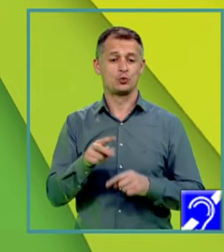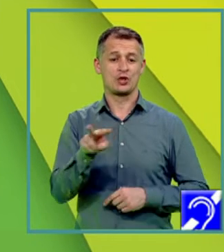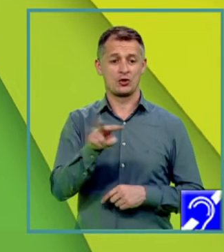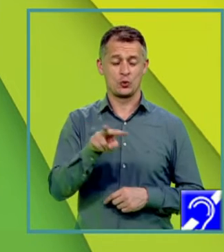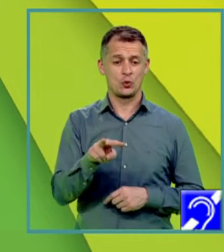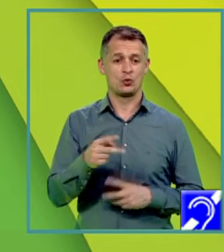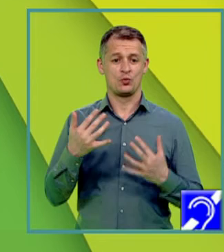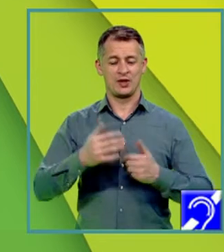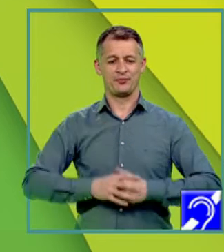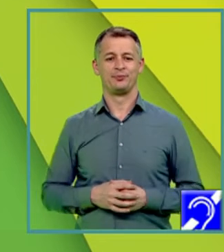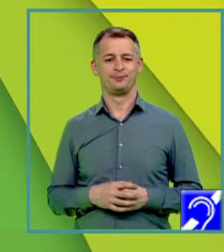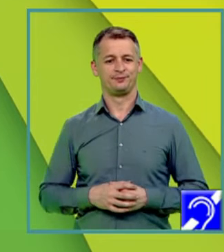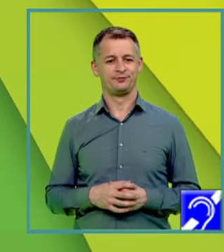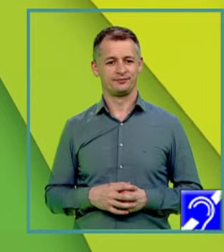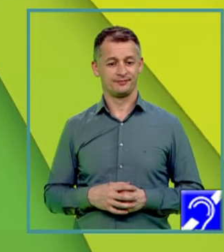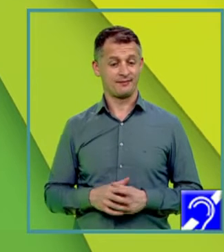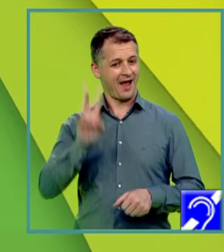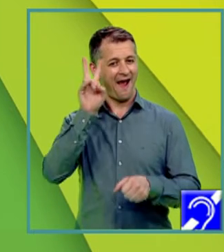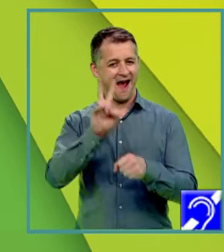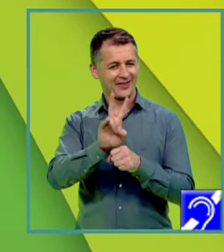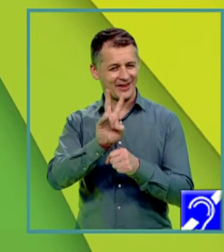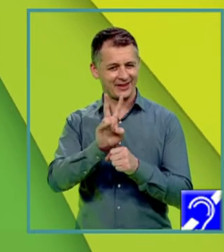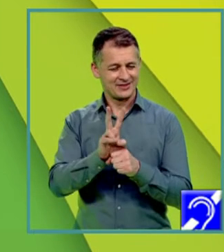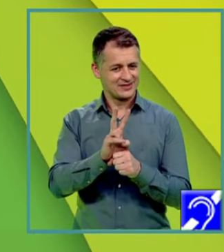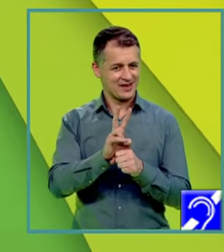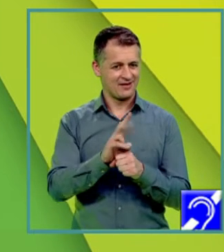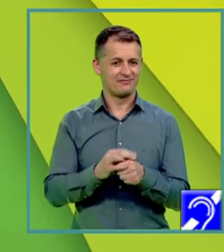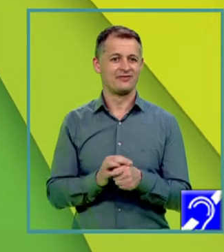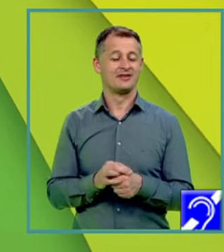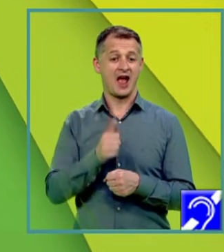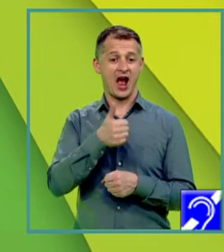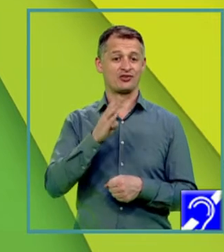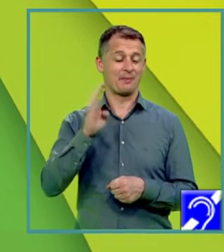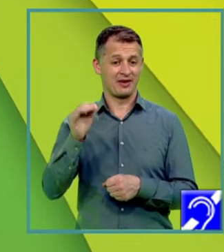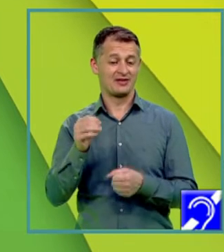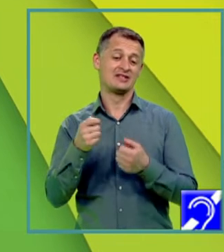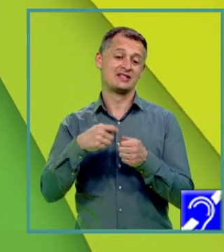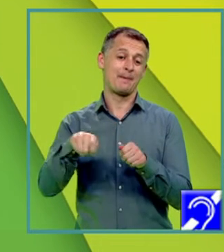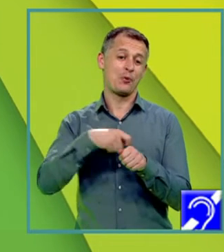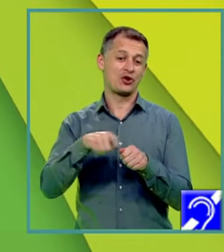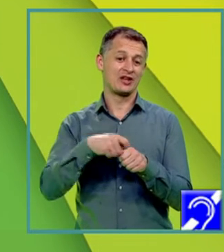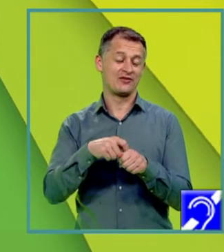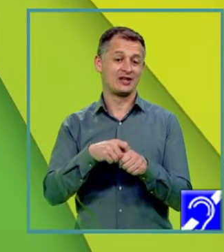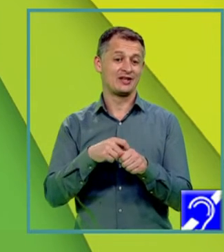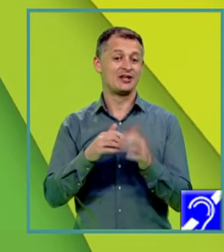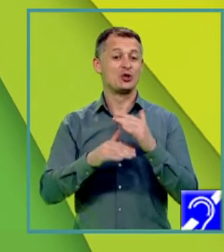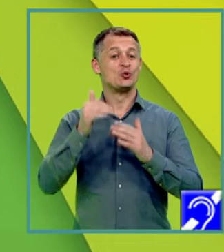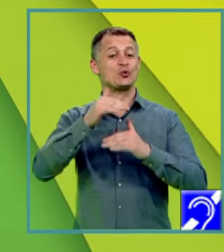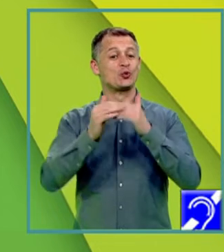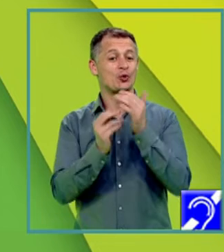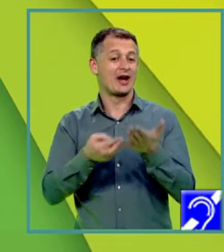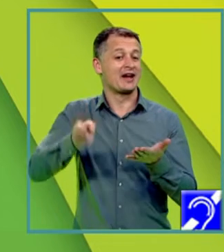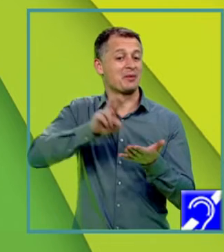două valori atenție valorile variabilelor a și b se modifică în structura repetitivă